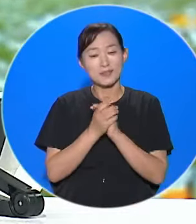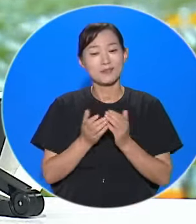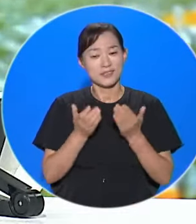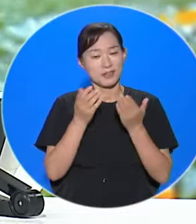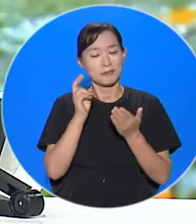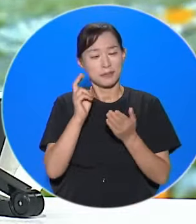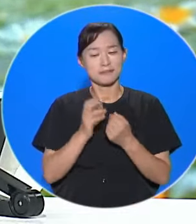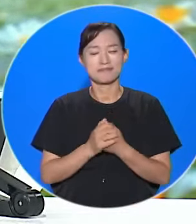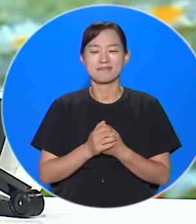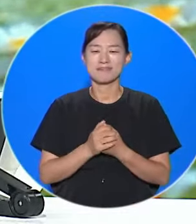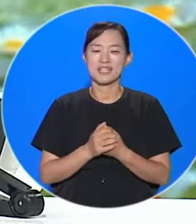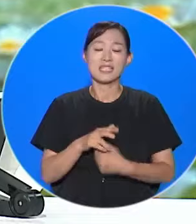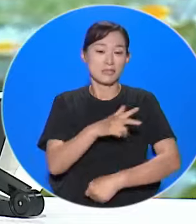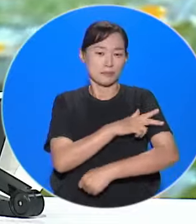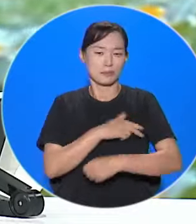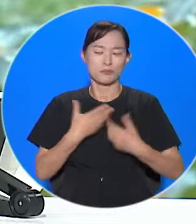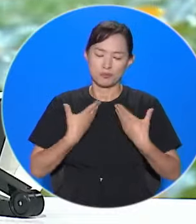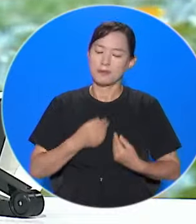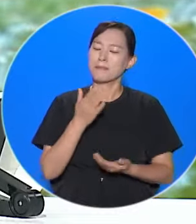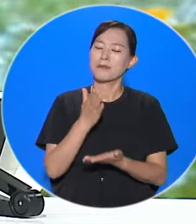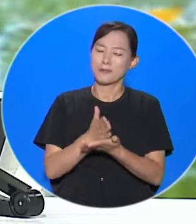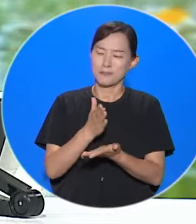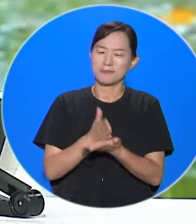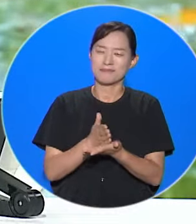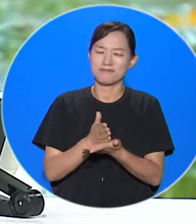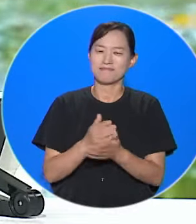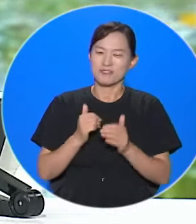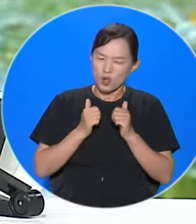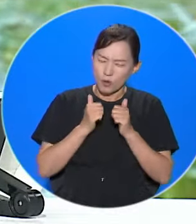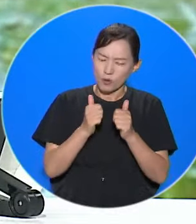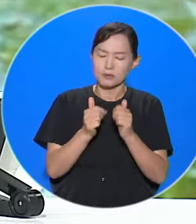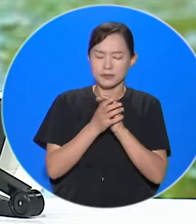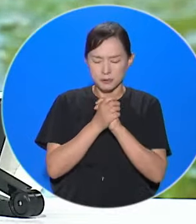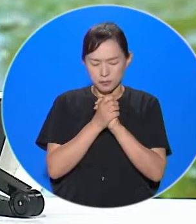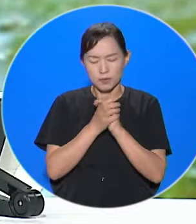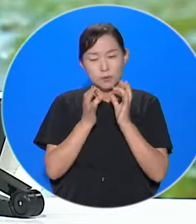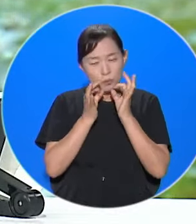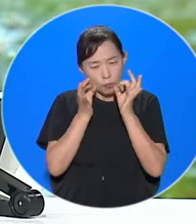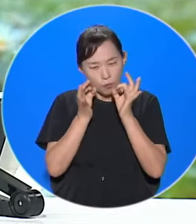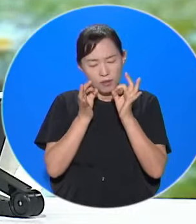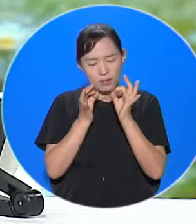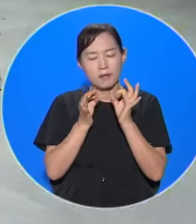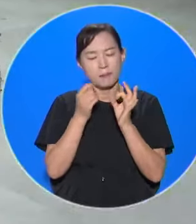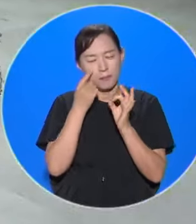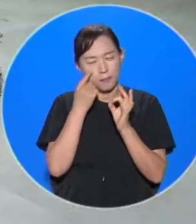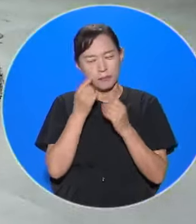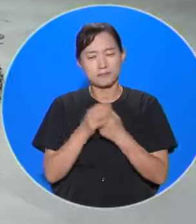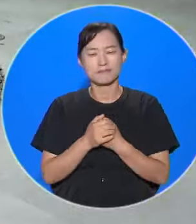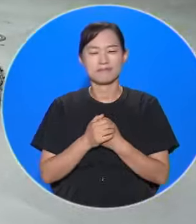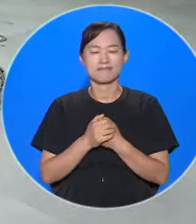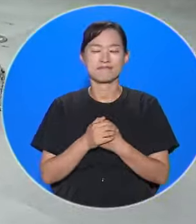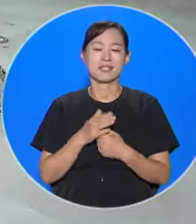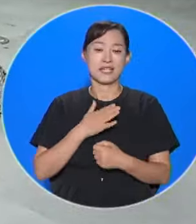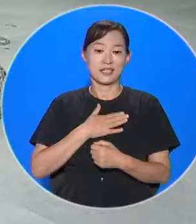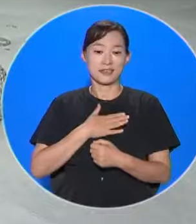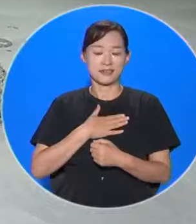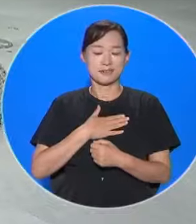박수진 집사님도 너무 좌절하지 마시고 예. 예. 열심히 기도하면서 노력해 보시고 예. 저는 그런 마음이